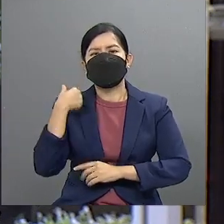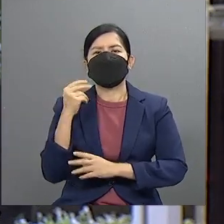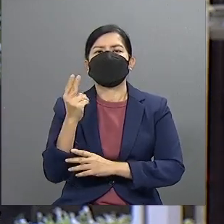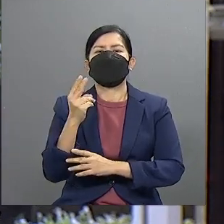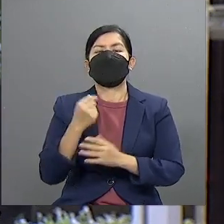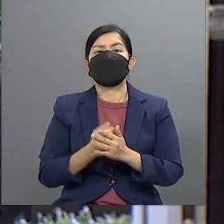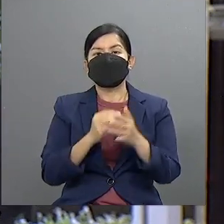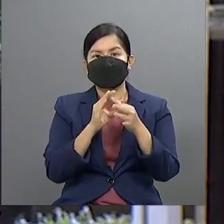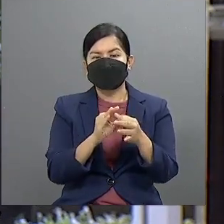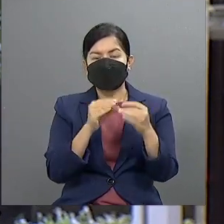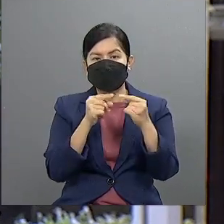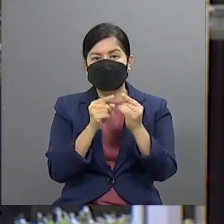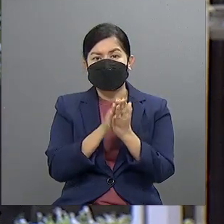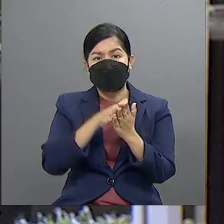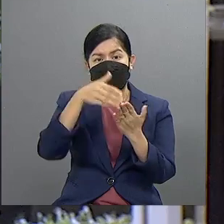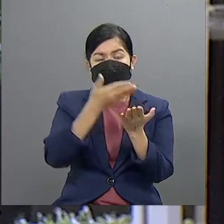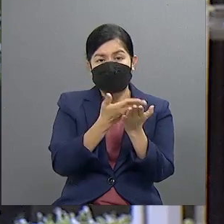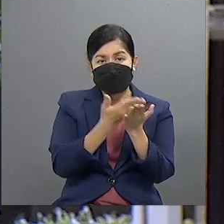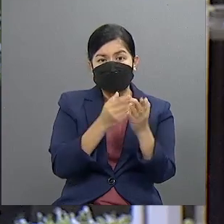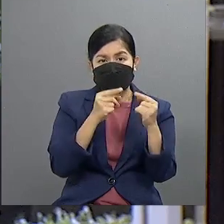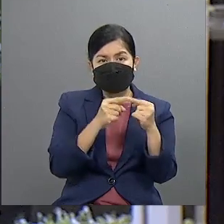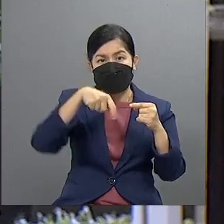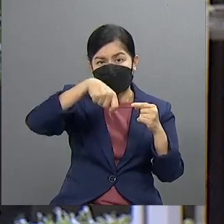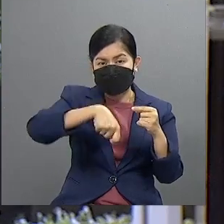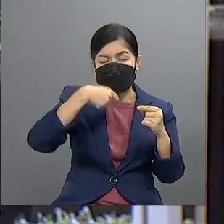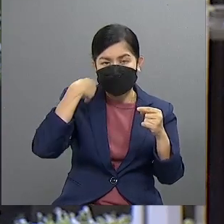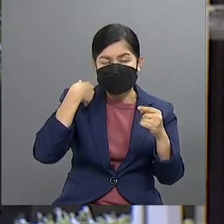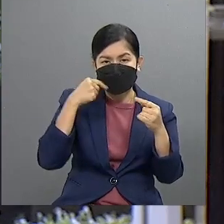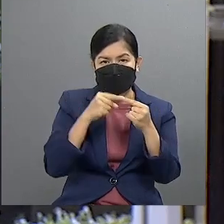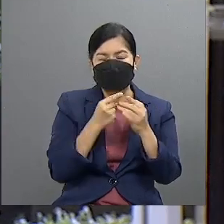ไปที่ร้านสะดวกซื้อก็สามารถให้เขาลงทะเบียนได้อย่าลืมบัตรประชาชนเอาไปด้วยค่ะ ครับ